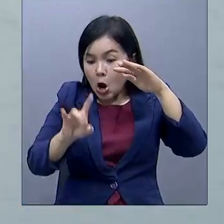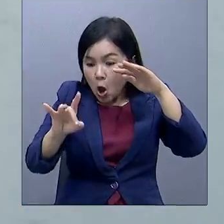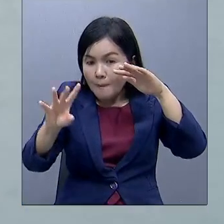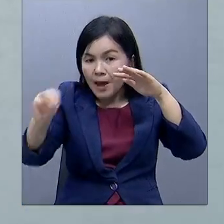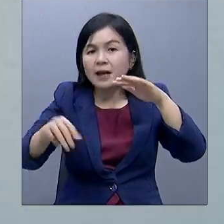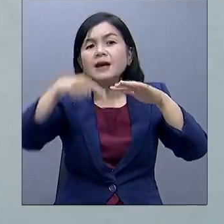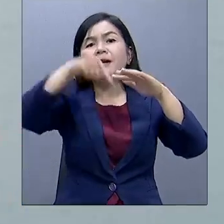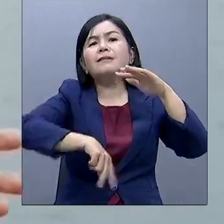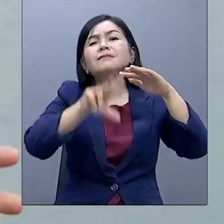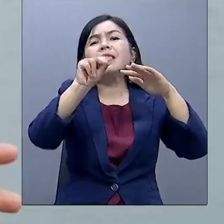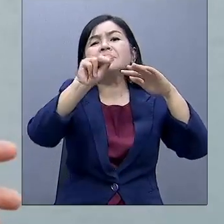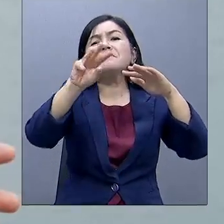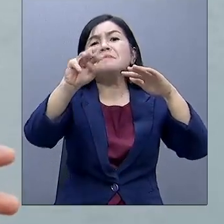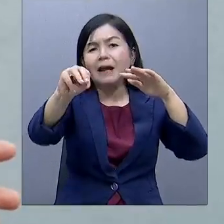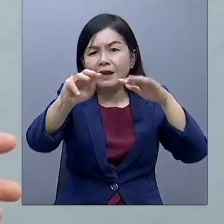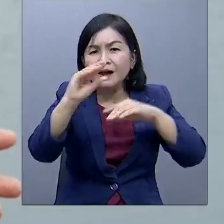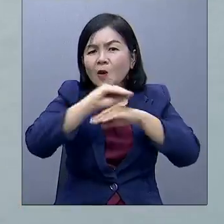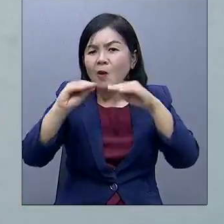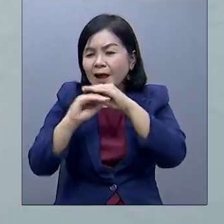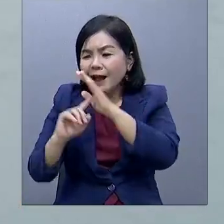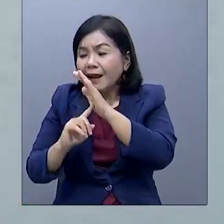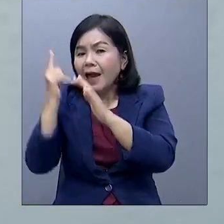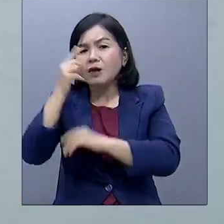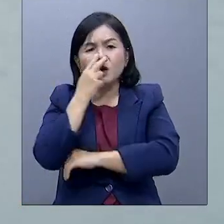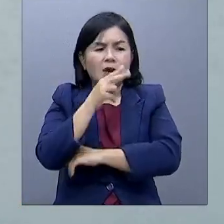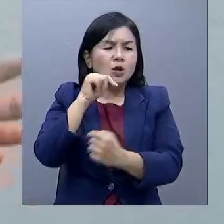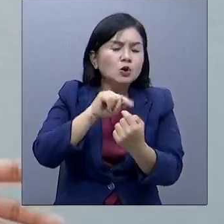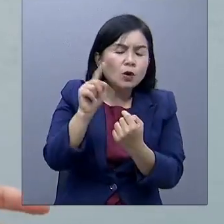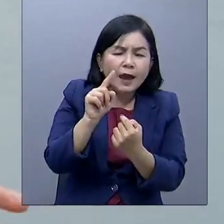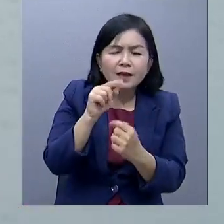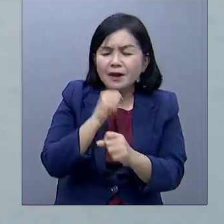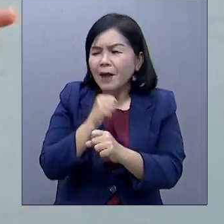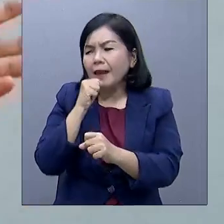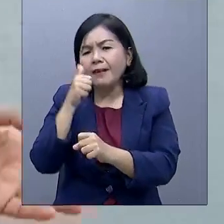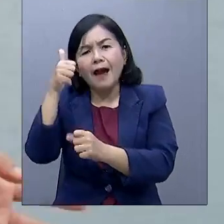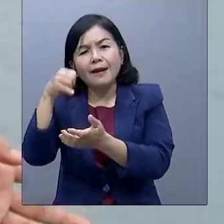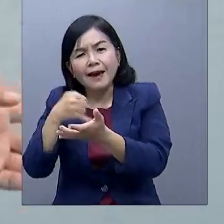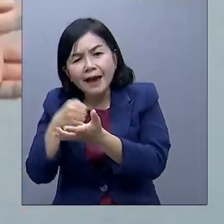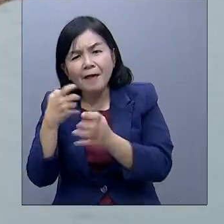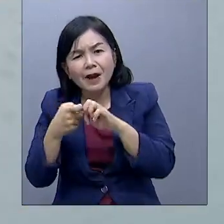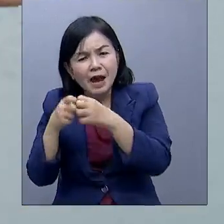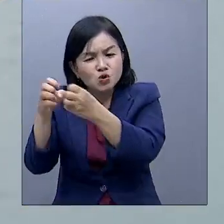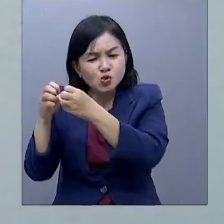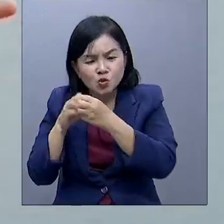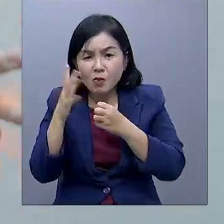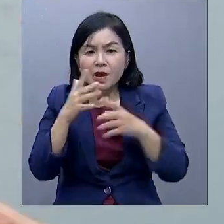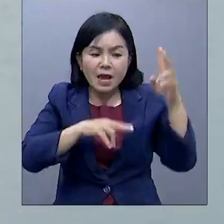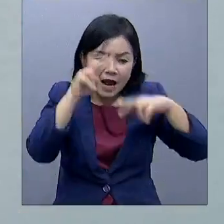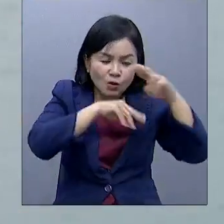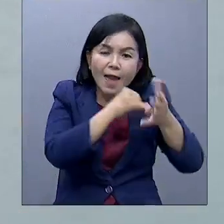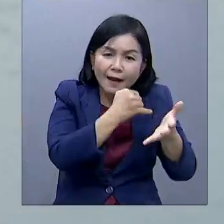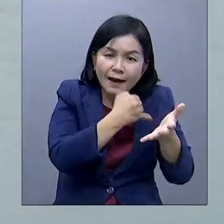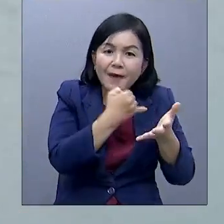โครงการนำร่องของเราครั้งแรกเนี่ยก็ต้องมองหาว่าตรงไหนที่มันจะทำงานได้ง่ายไม่เกิดความยุ่งยากการบำรุงรักษาง่าย